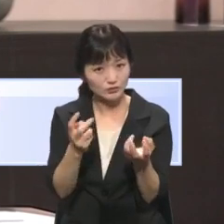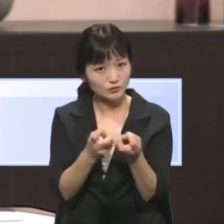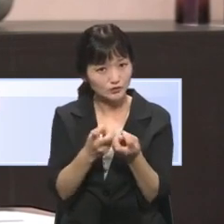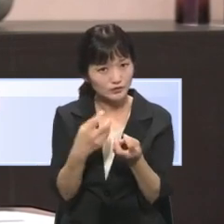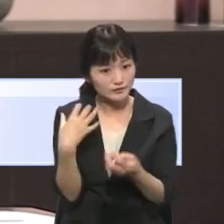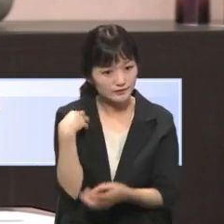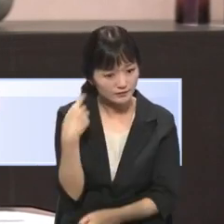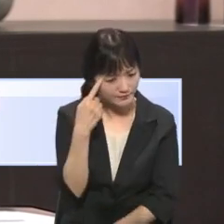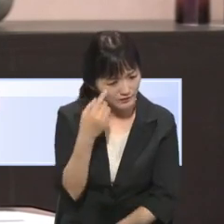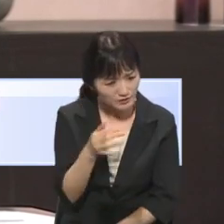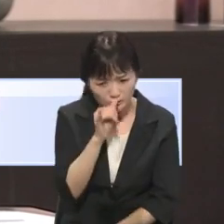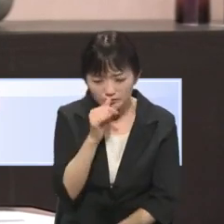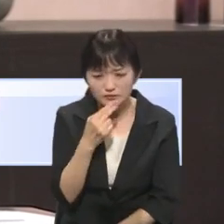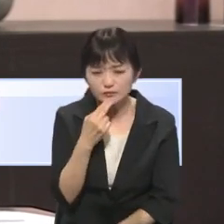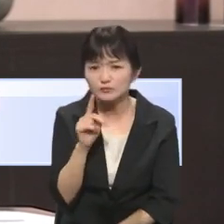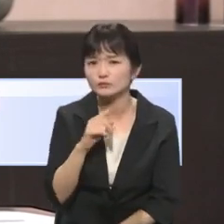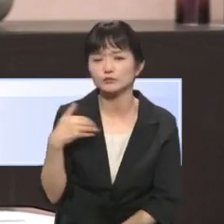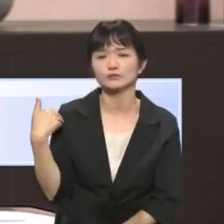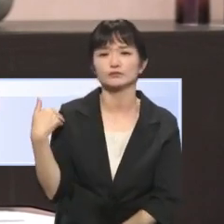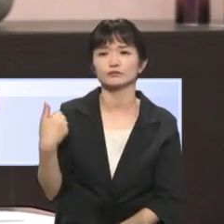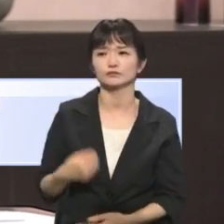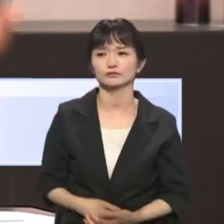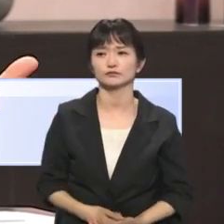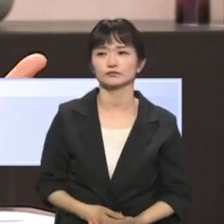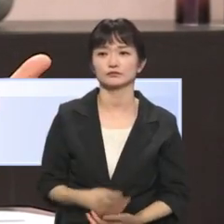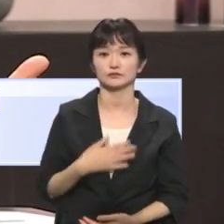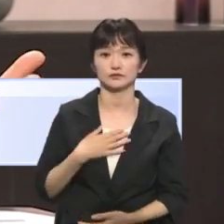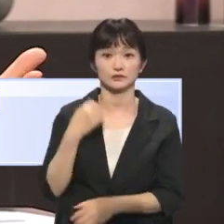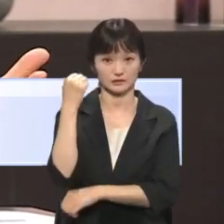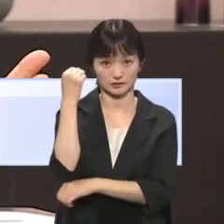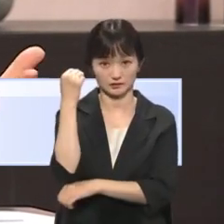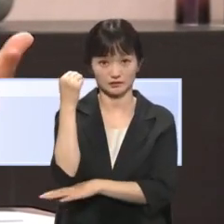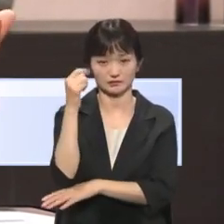있을지는 모르겠습니다만은 기본적으로 저는 정부가